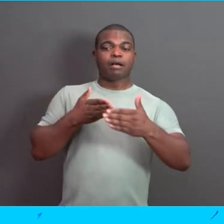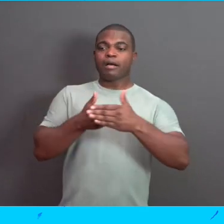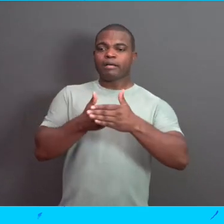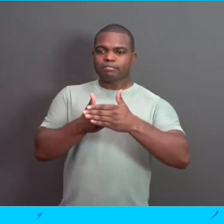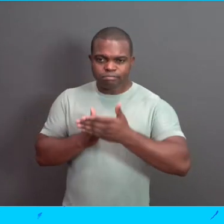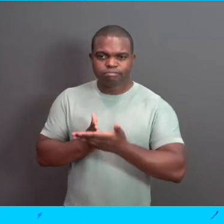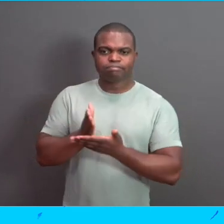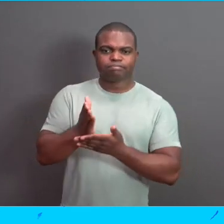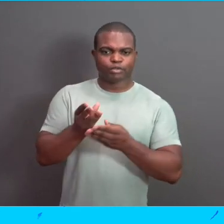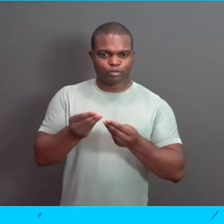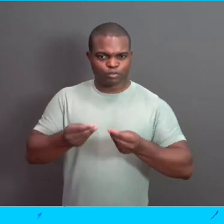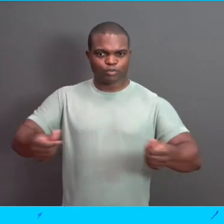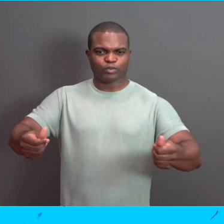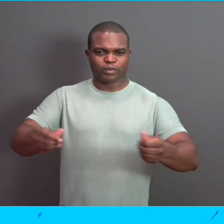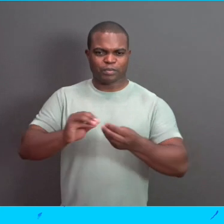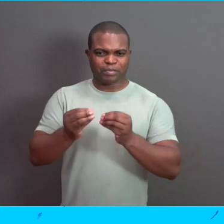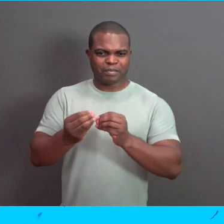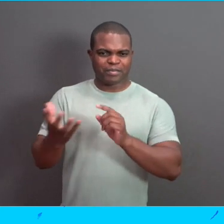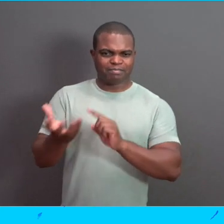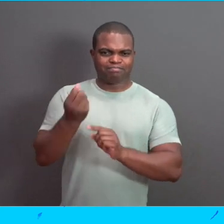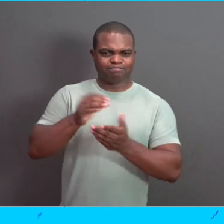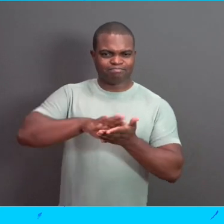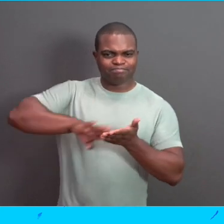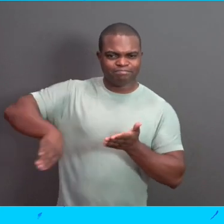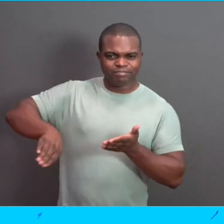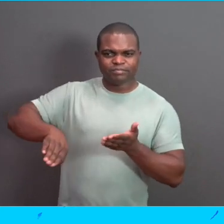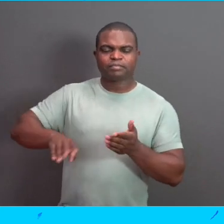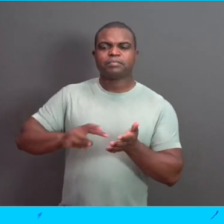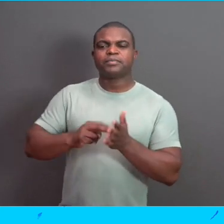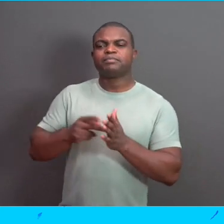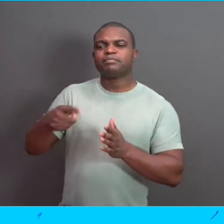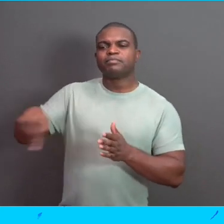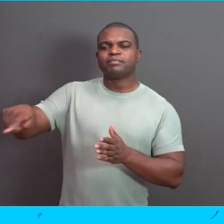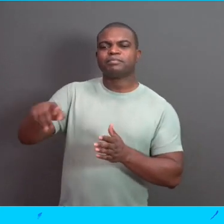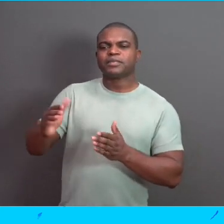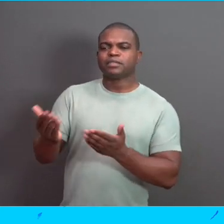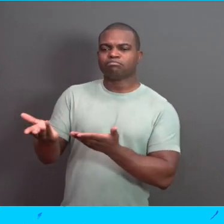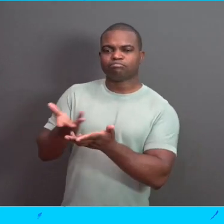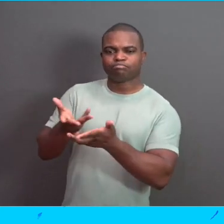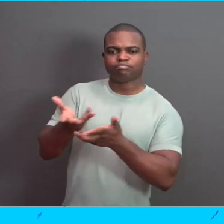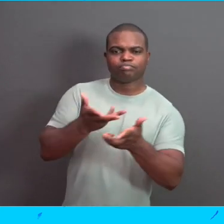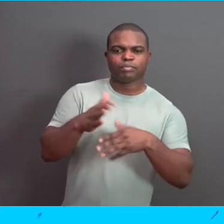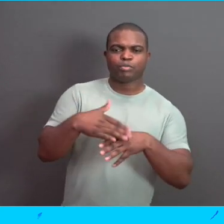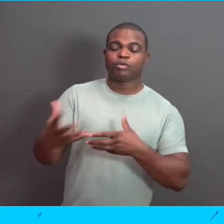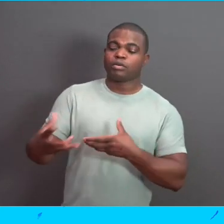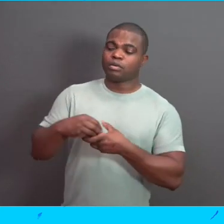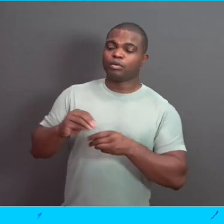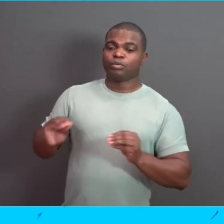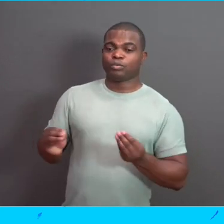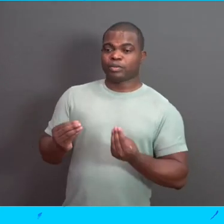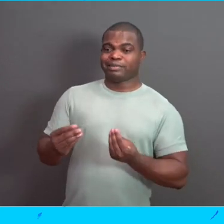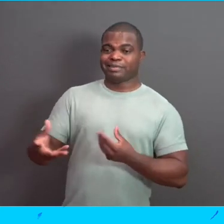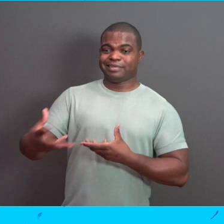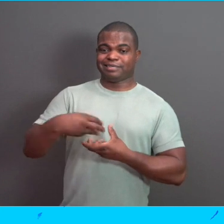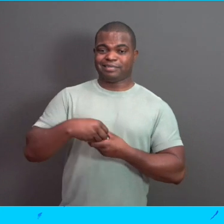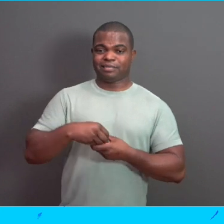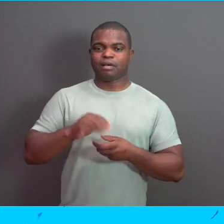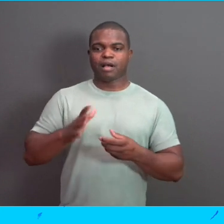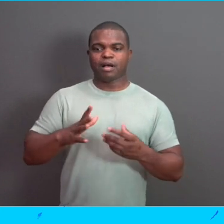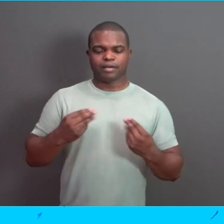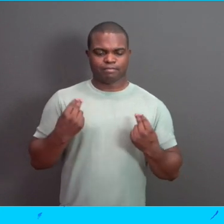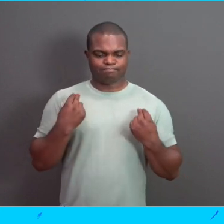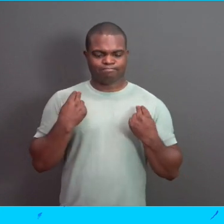adolescents parce que un jeune est en contrôle, mais il faut avoir de